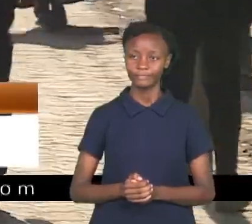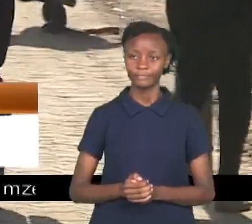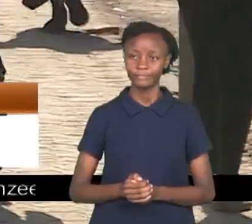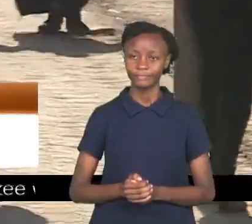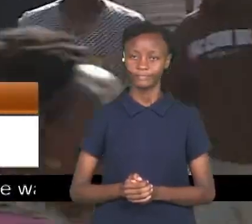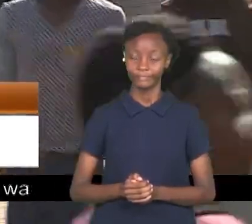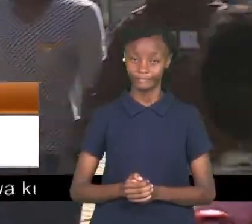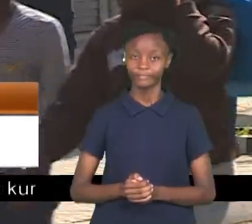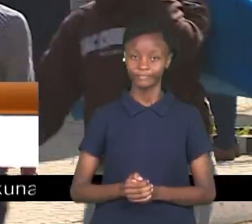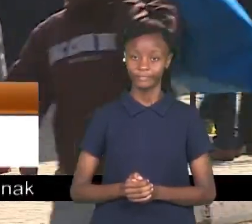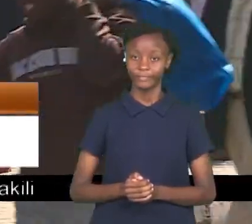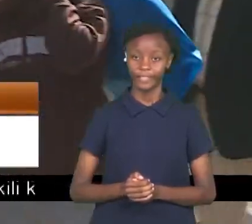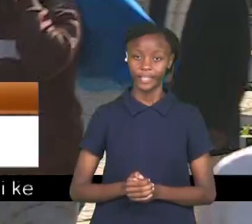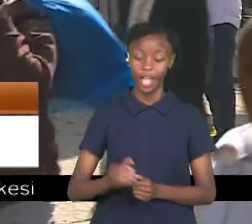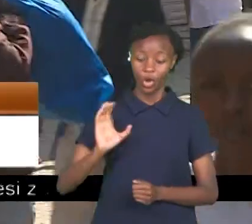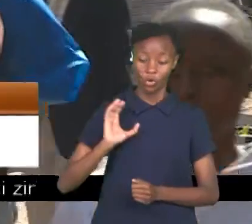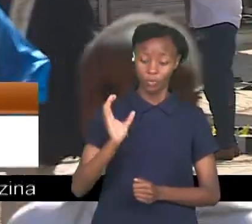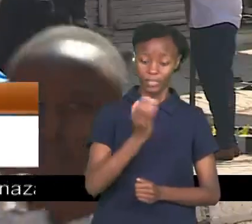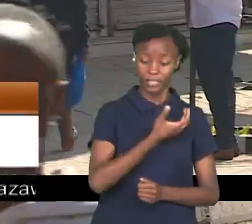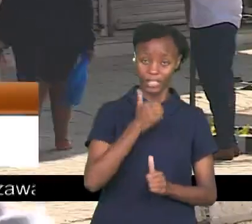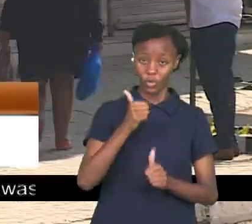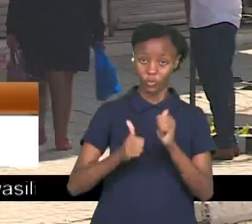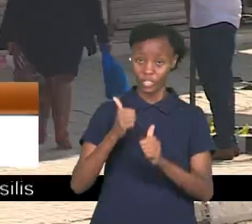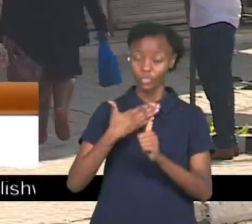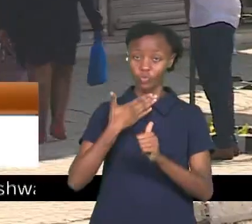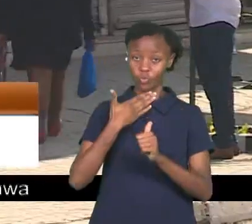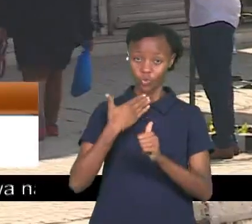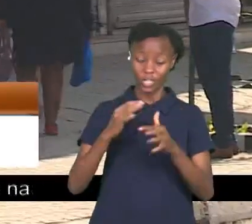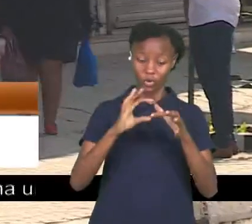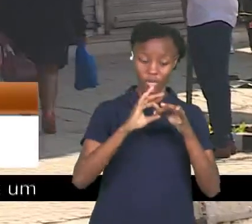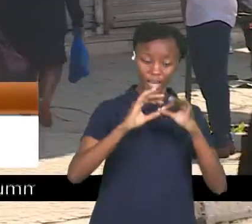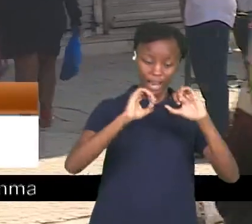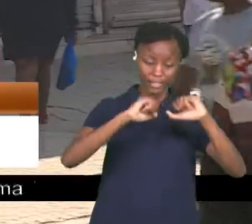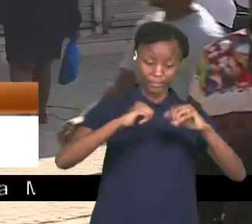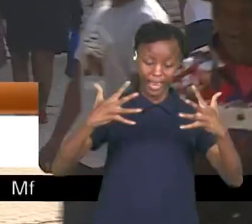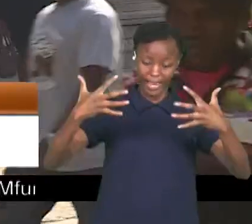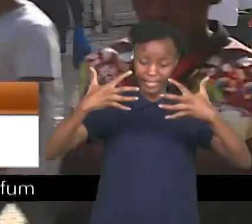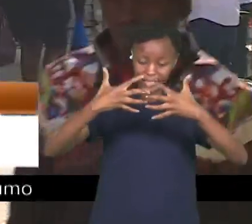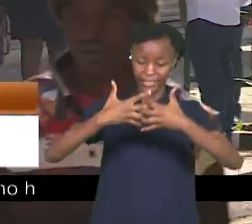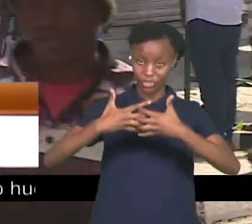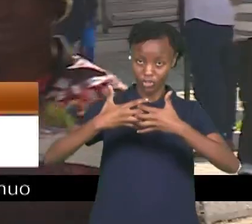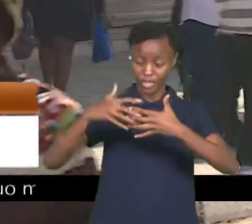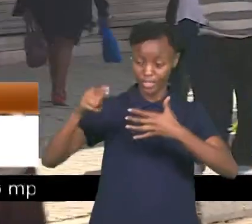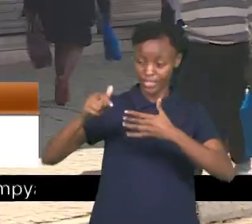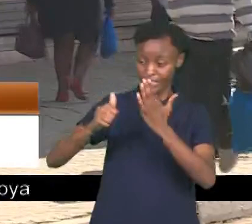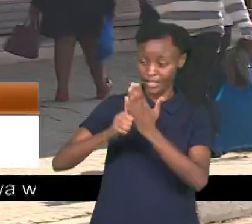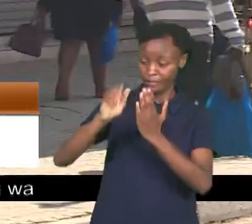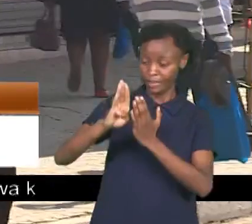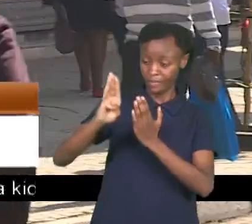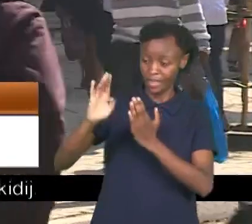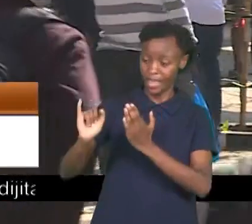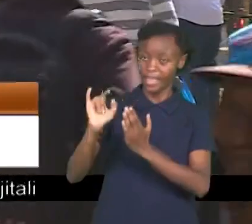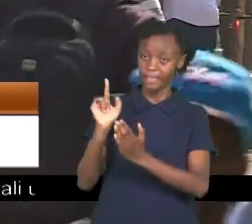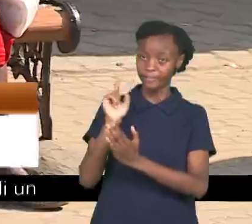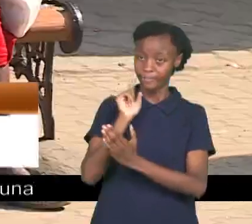Tume iliyokabiliwa jukumu la kuhakikisha uelewano, umoja na utangamano wa taifa almaarufu BBI ilikamilisha matayarisho ya ripoti